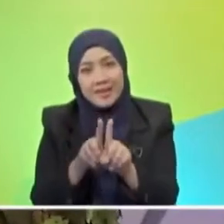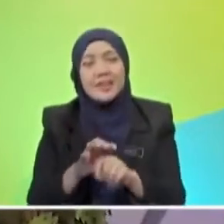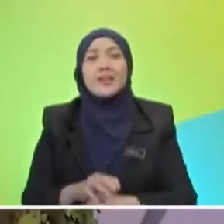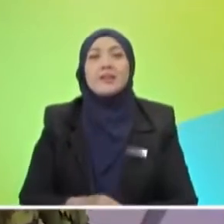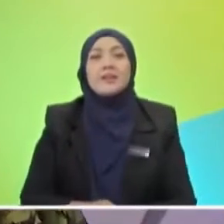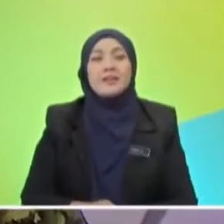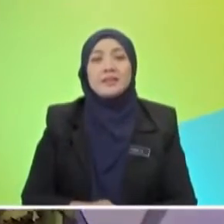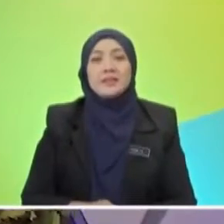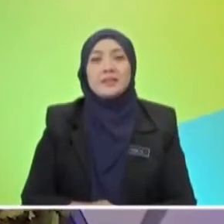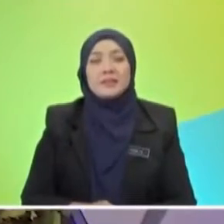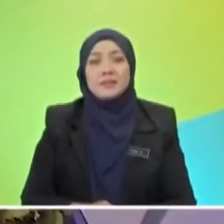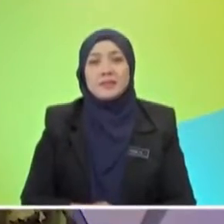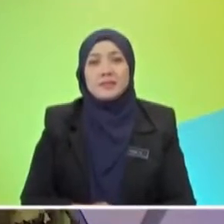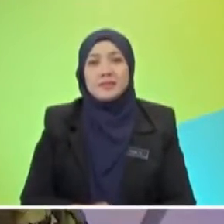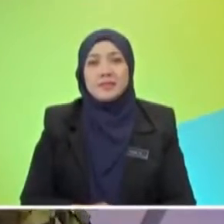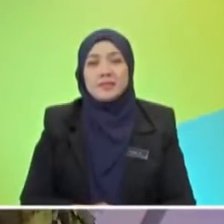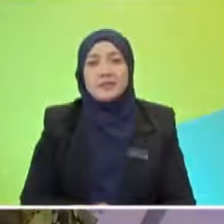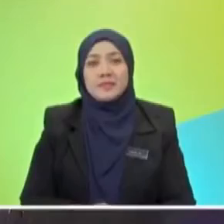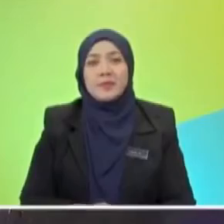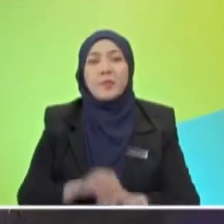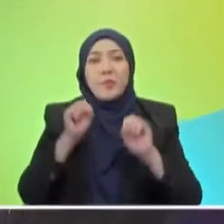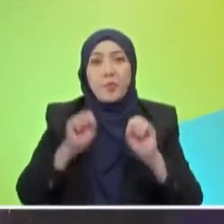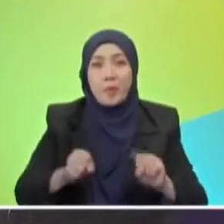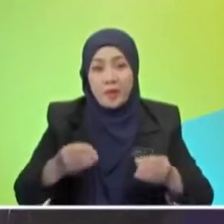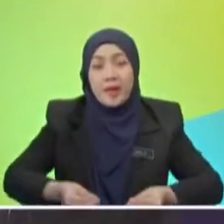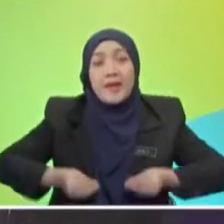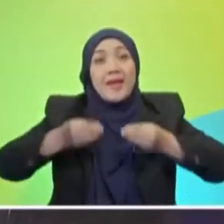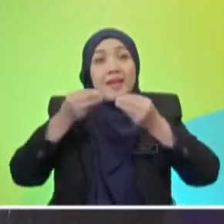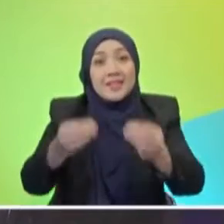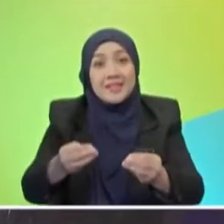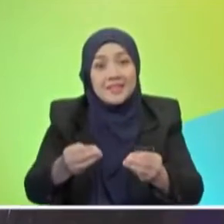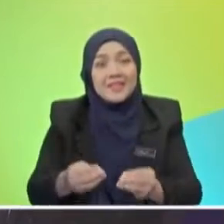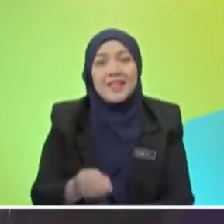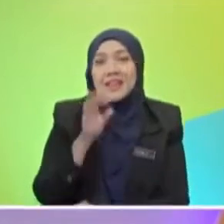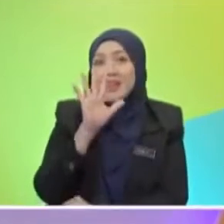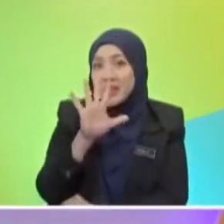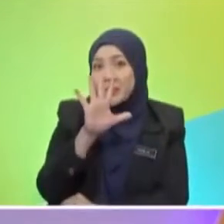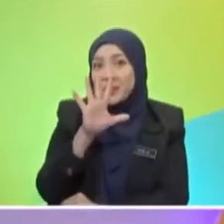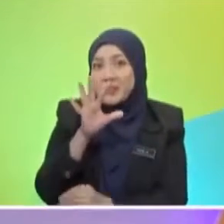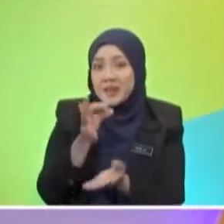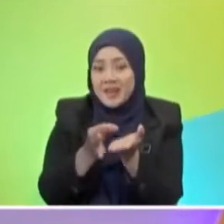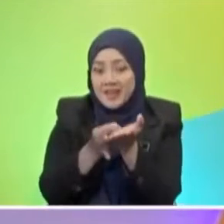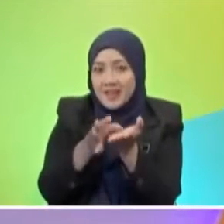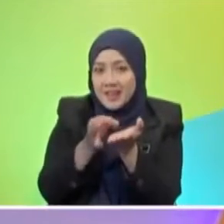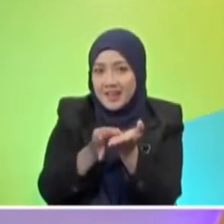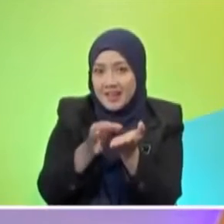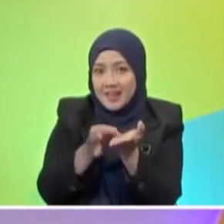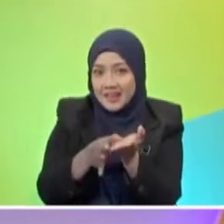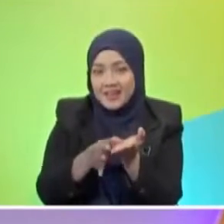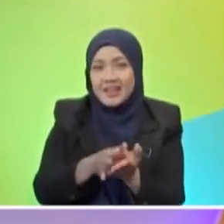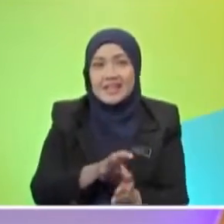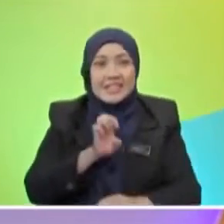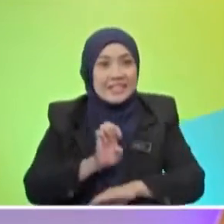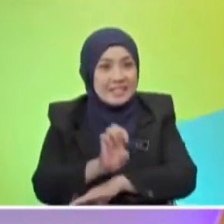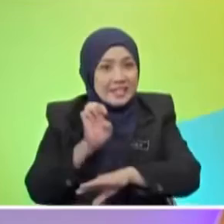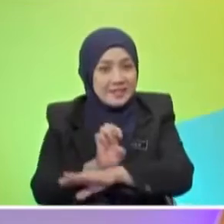ni. Boleh berapa cikgu? Kita bagi 5 guli emas. 5 guli emas untuk Aisyah. Hadiah saja hadiah sebab